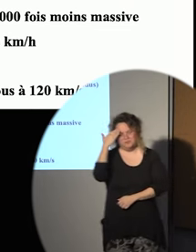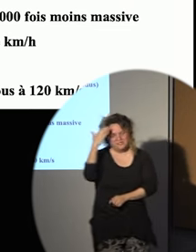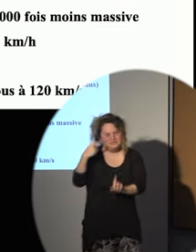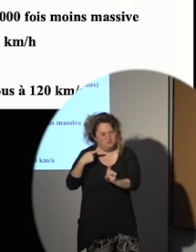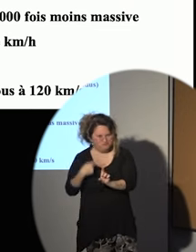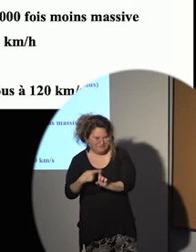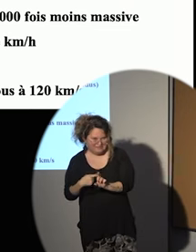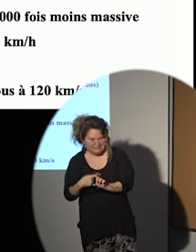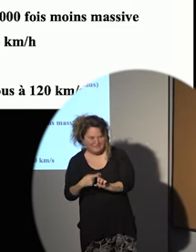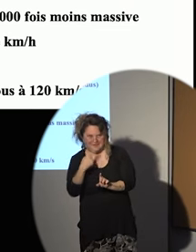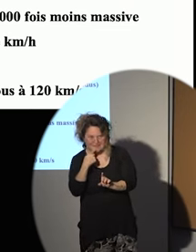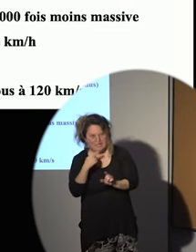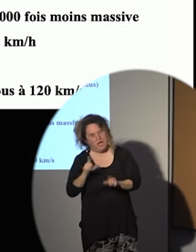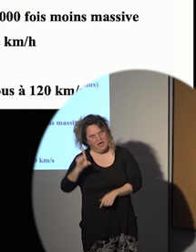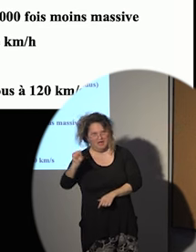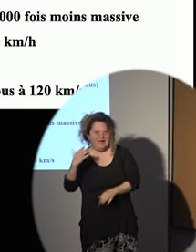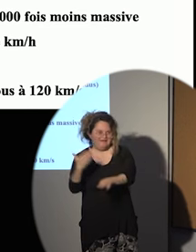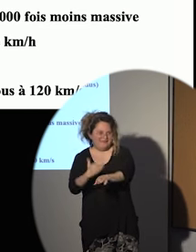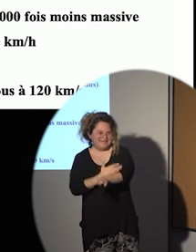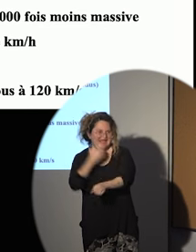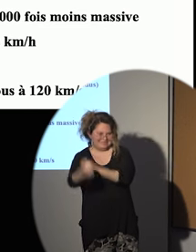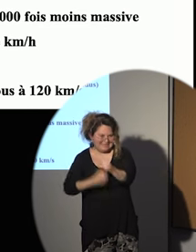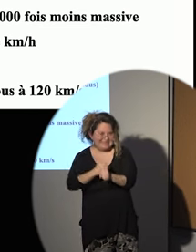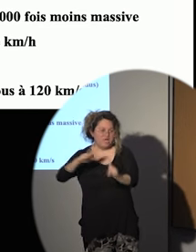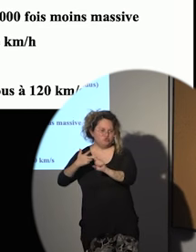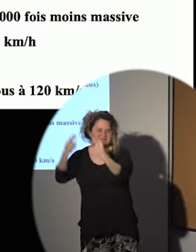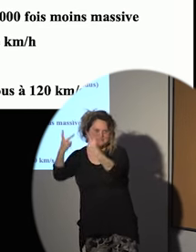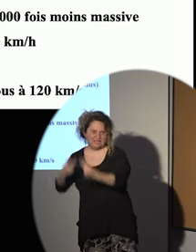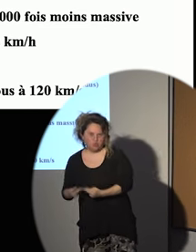20 milliards d'années. Puis il y a même un cas où ça ne se fait pas. Oui.